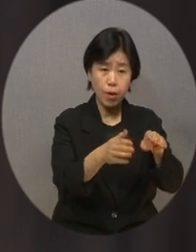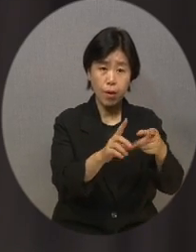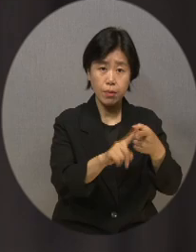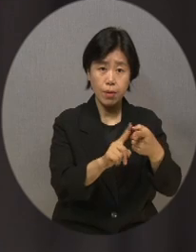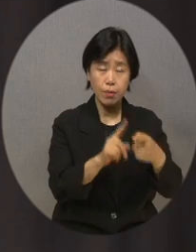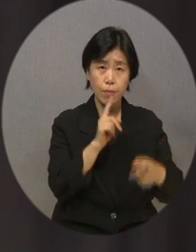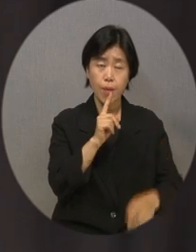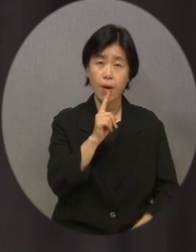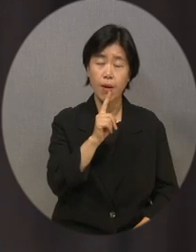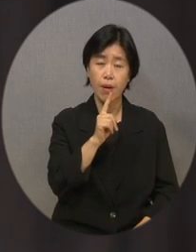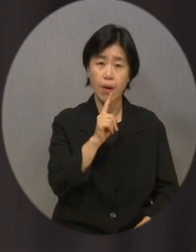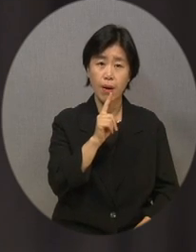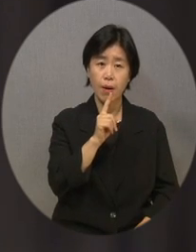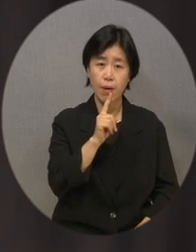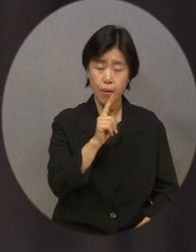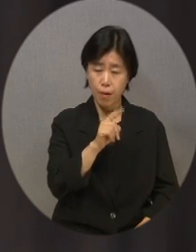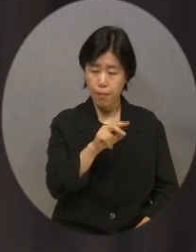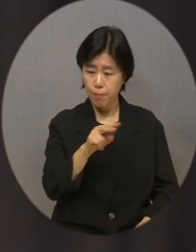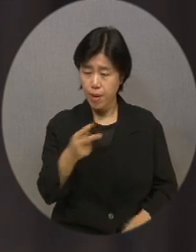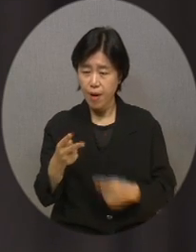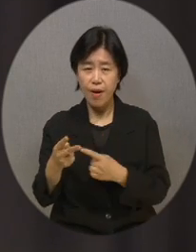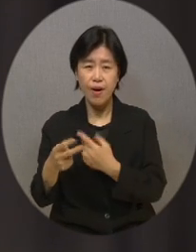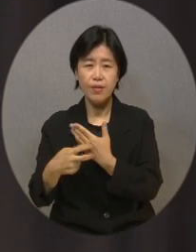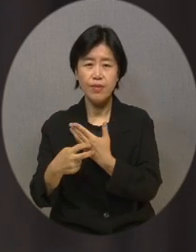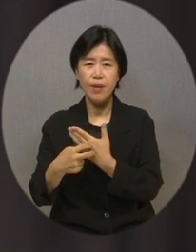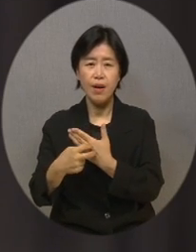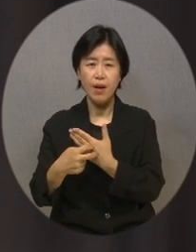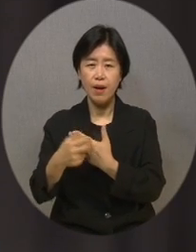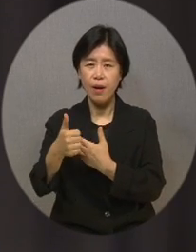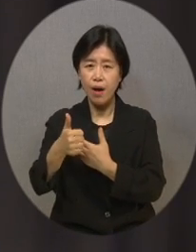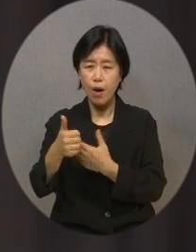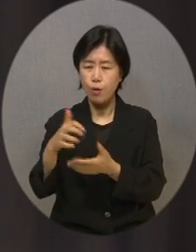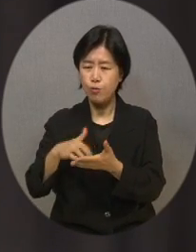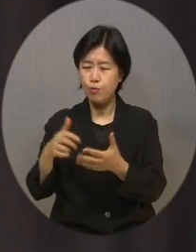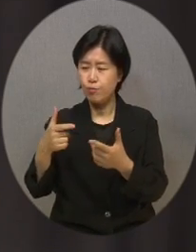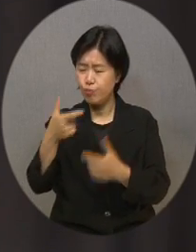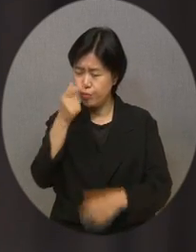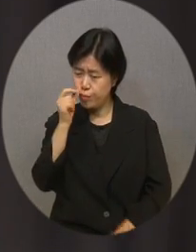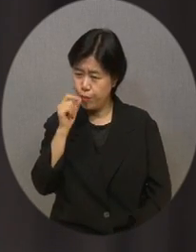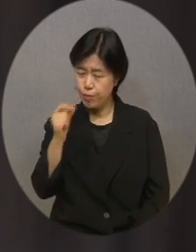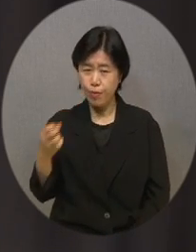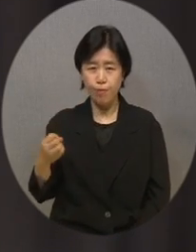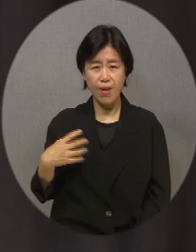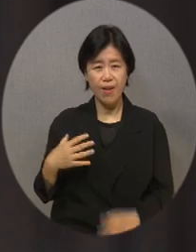훅 들어오니까 어디서부터 얘기를 해야 될지는 모르겠으나 사실 이